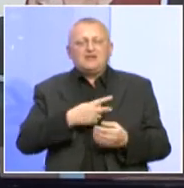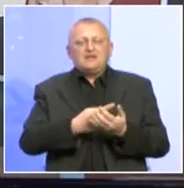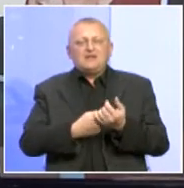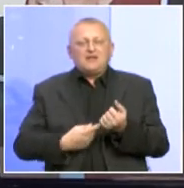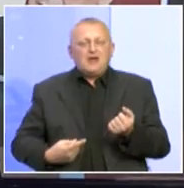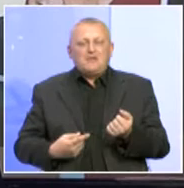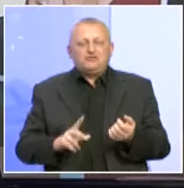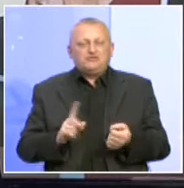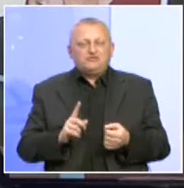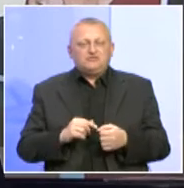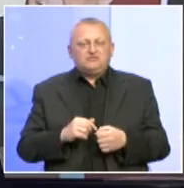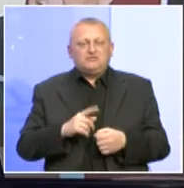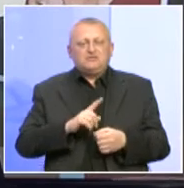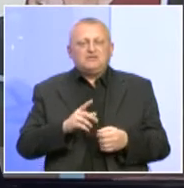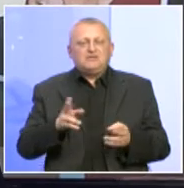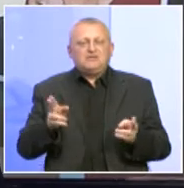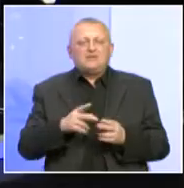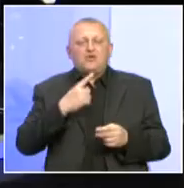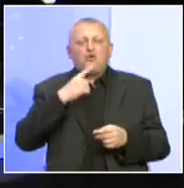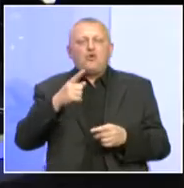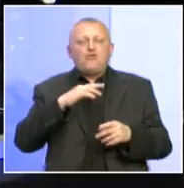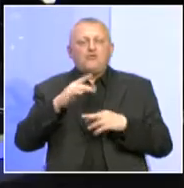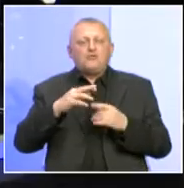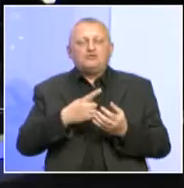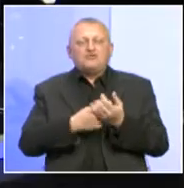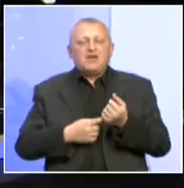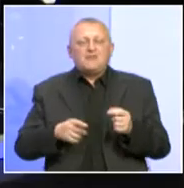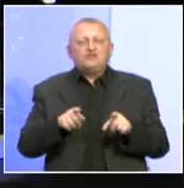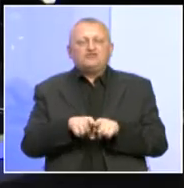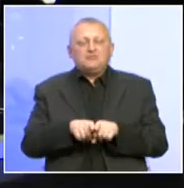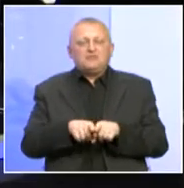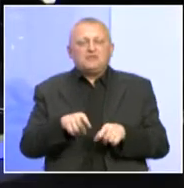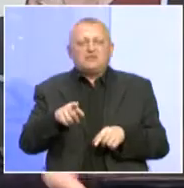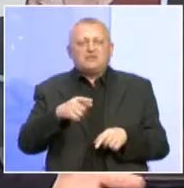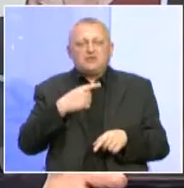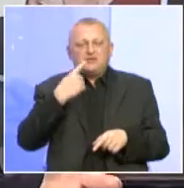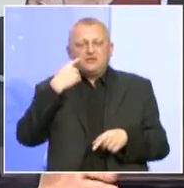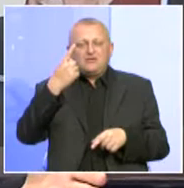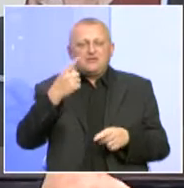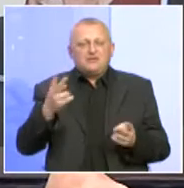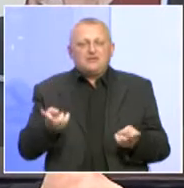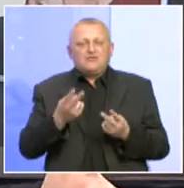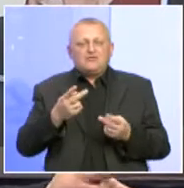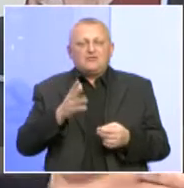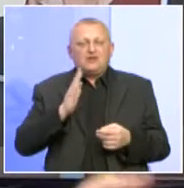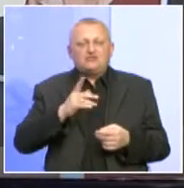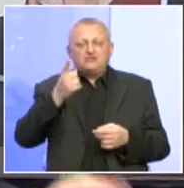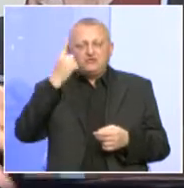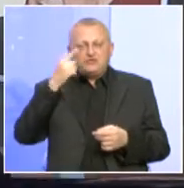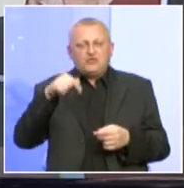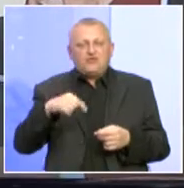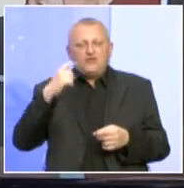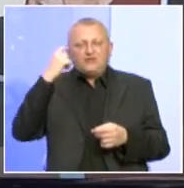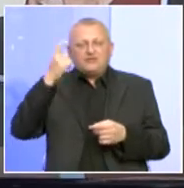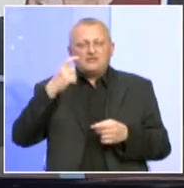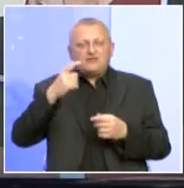Ne? Ili najmanje dete. Ko je u ovoj priči najmlađi brat, koji je najstariji? No, ja mislim ovako, vrlo jednostavno, i građani to znaju. Ove stranke koje